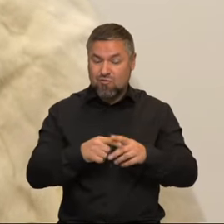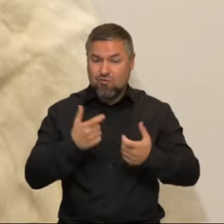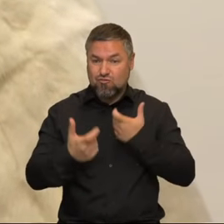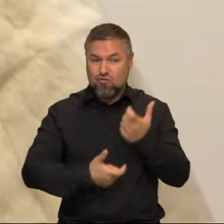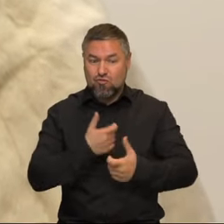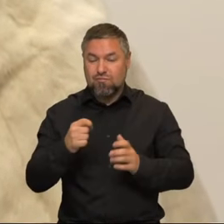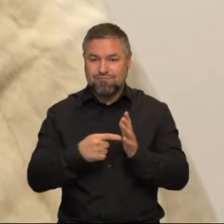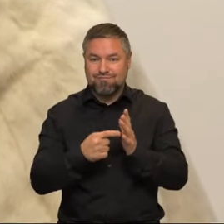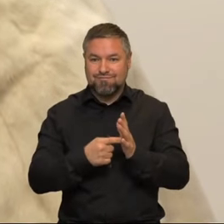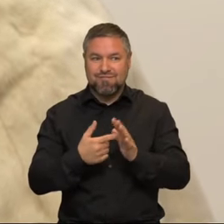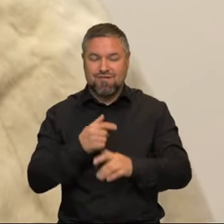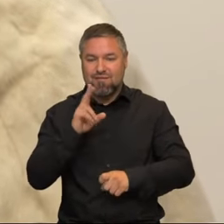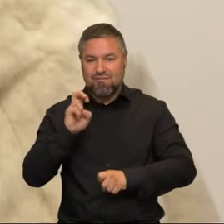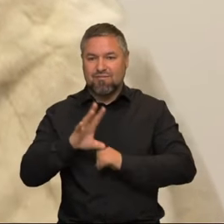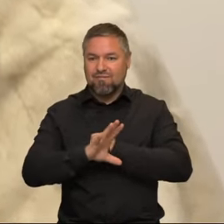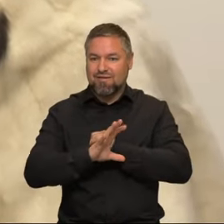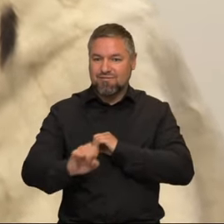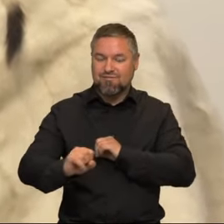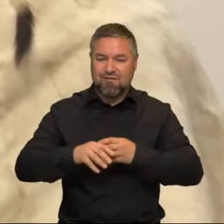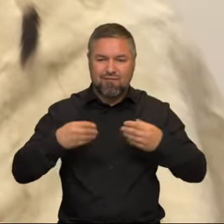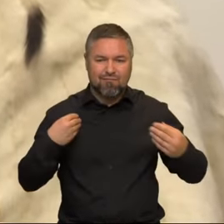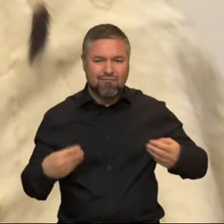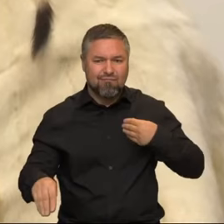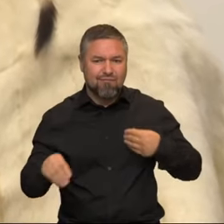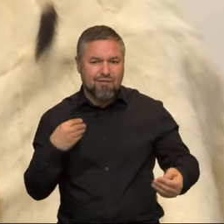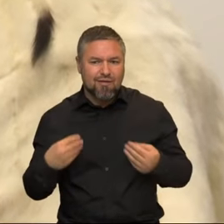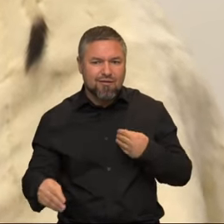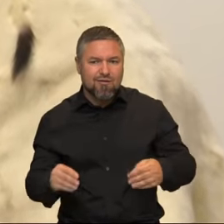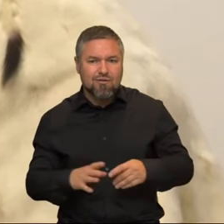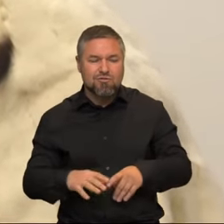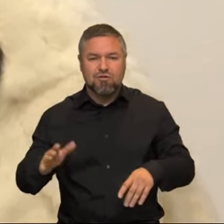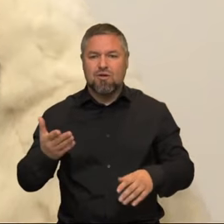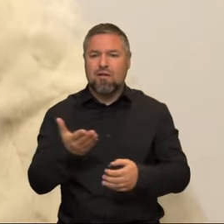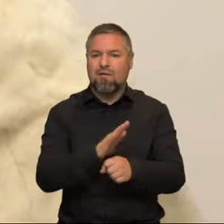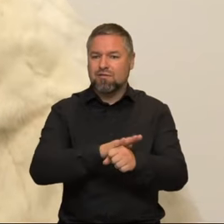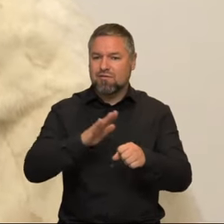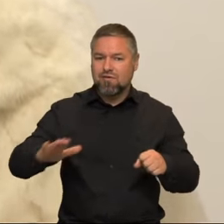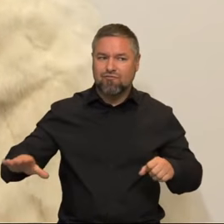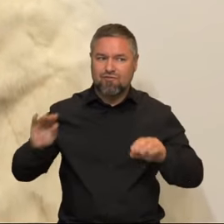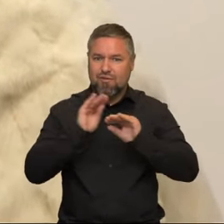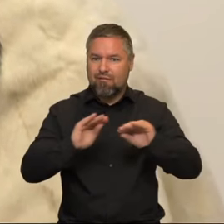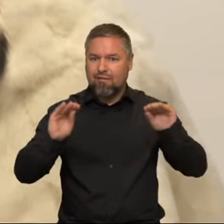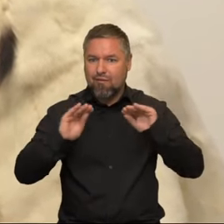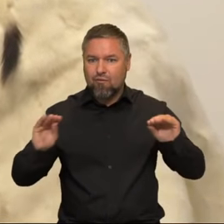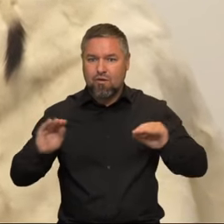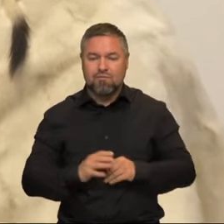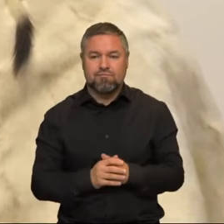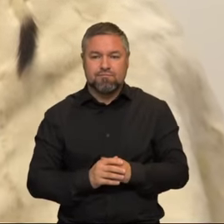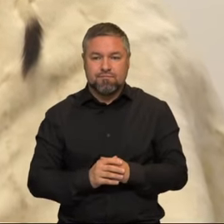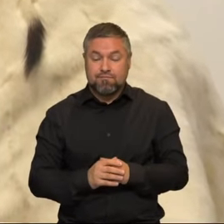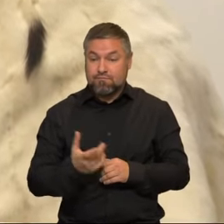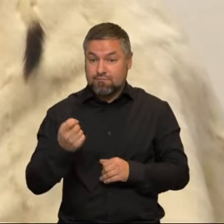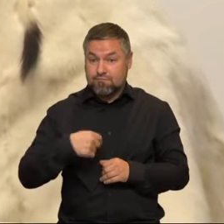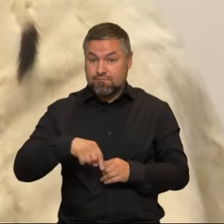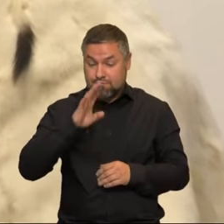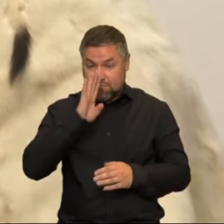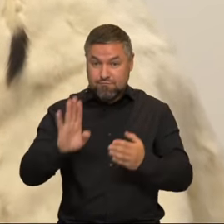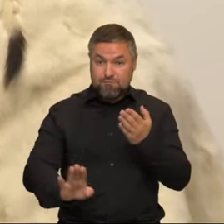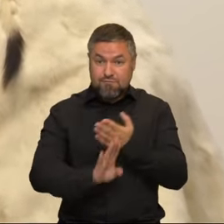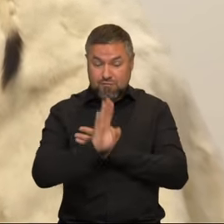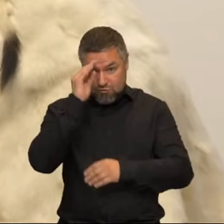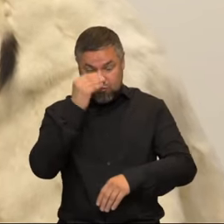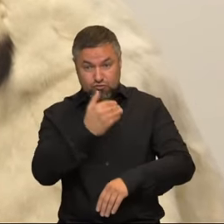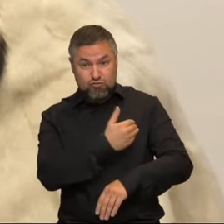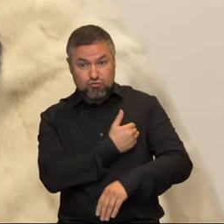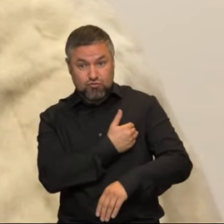nacisk właśnie na interdyscyplinarność, elastyczność i umiędzynarodowienie kształcenia. Za chwilę przedstawiciele